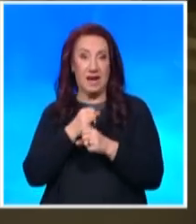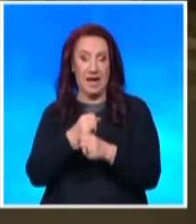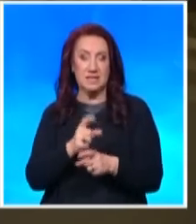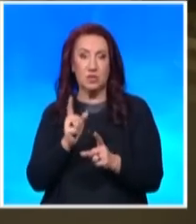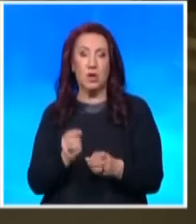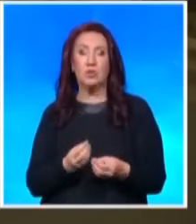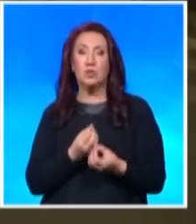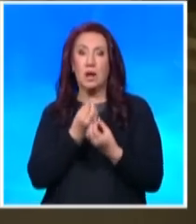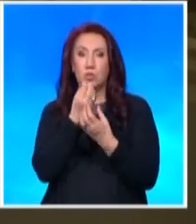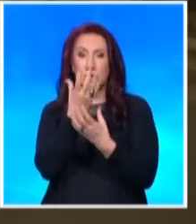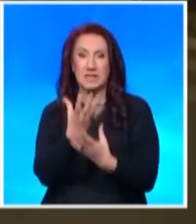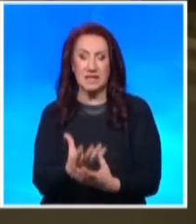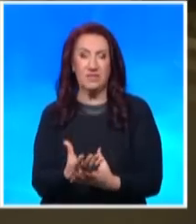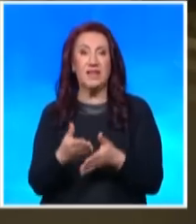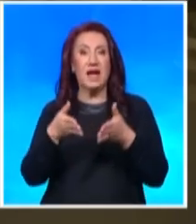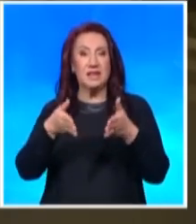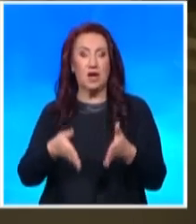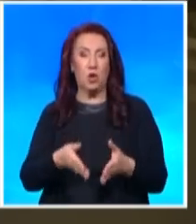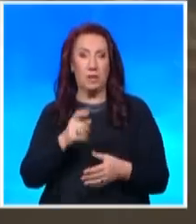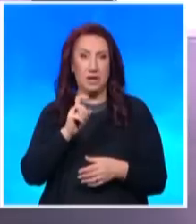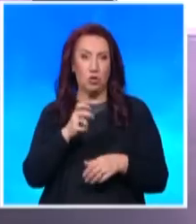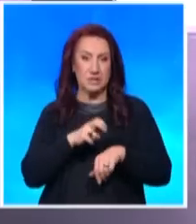на венци и цветя на гроба на Гоце Делчев.